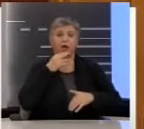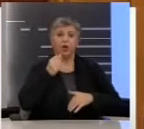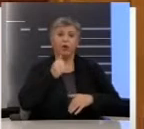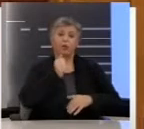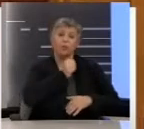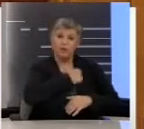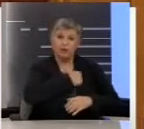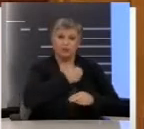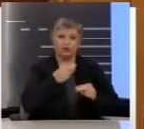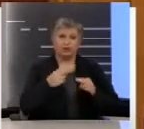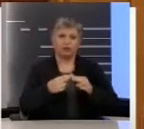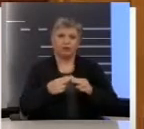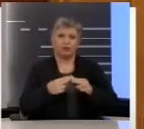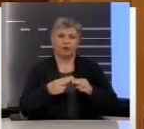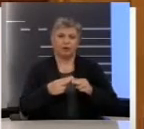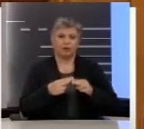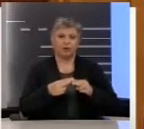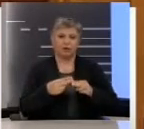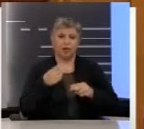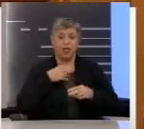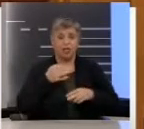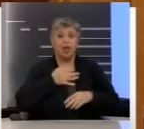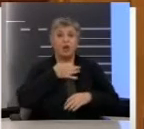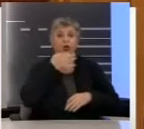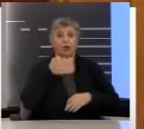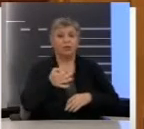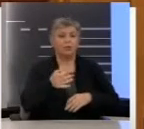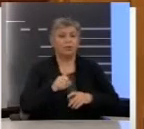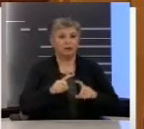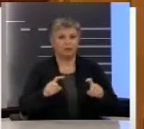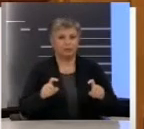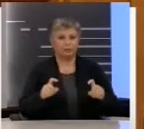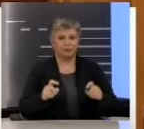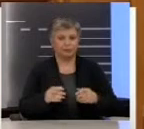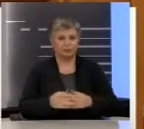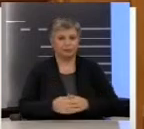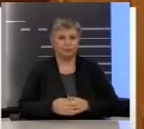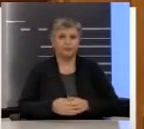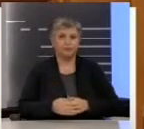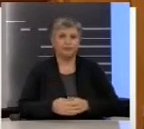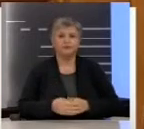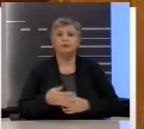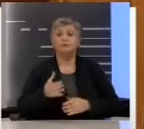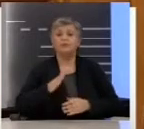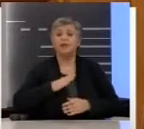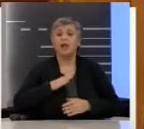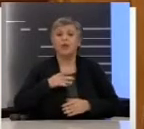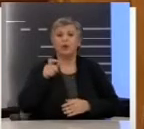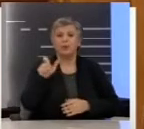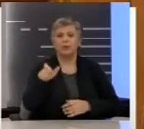έχουμε υπόψη μας. Θέλω να πω κάτι τελευταίο. αυτοί οι άνθρωποι και αυτές οι